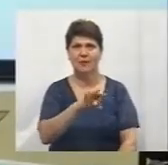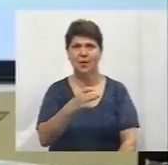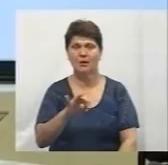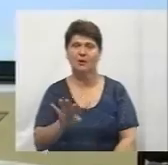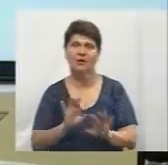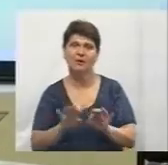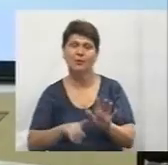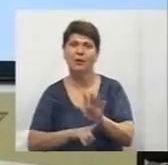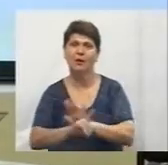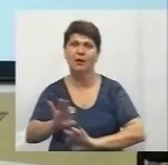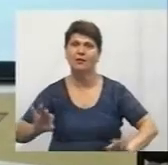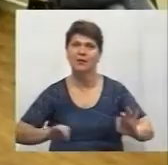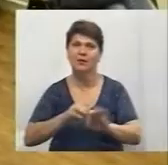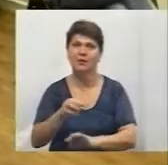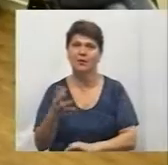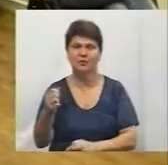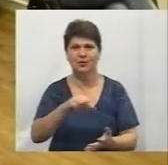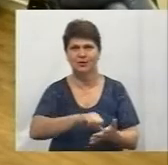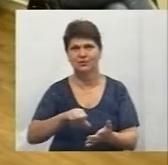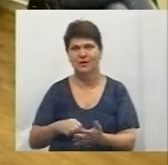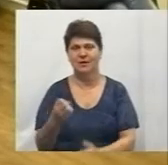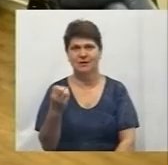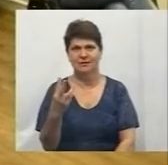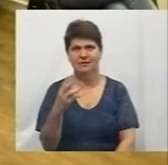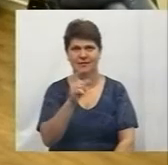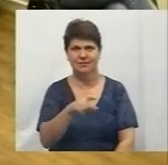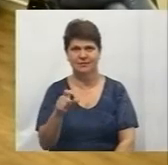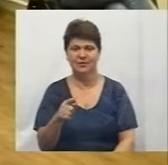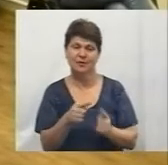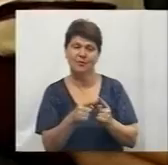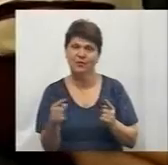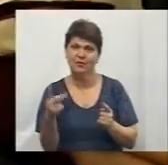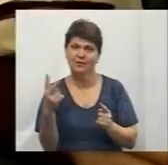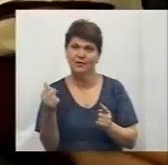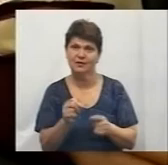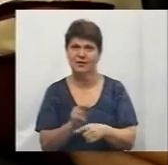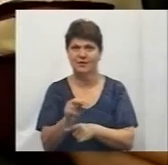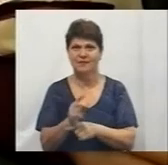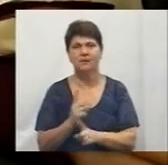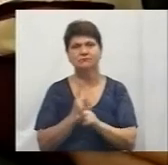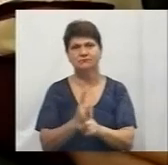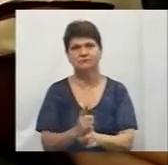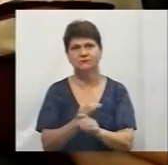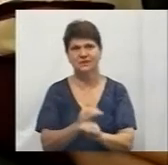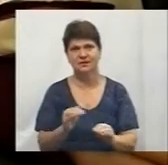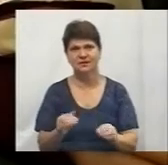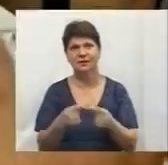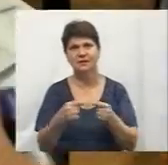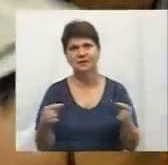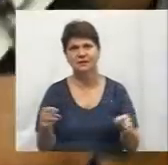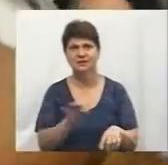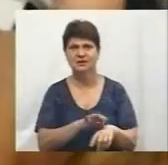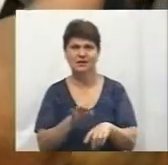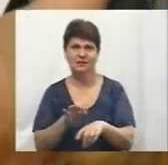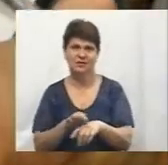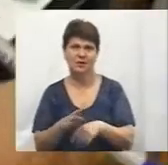в пілотному проєкті беруть участь 13 людей. Протягом 2 тижнів їх навчатимуть супроводжувати дітей з різними